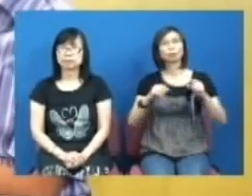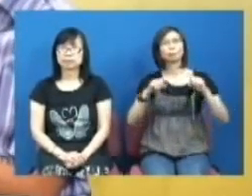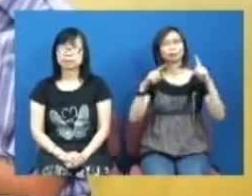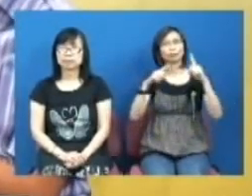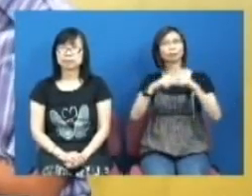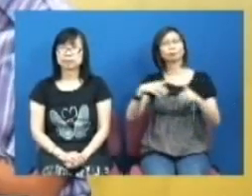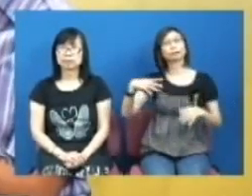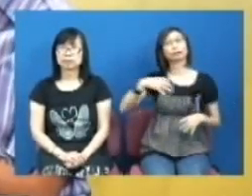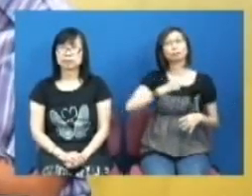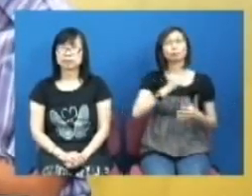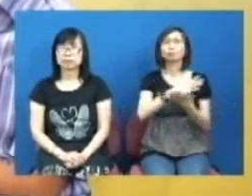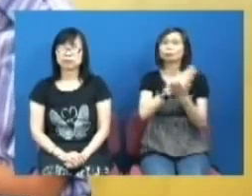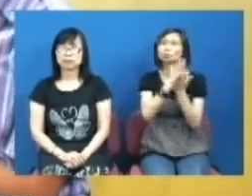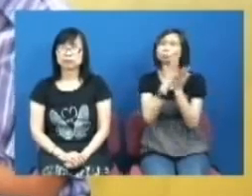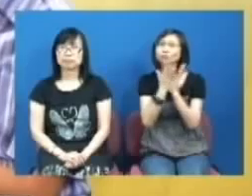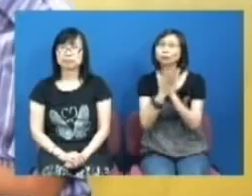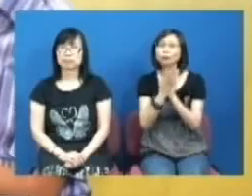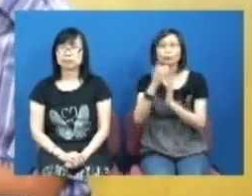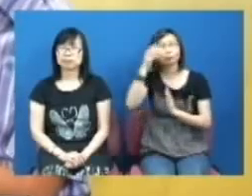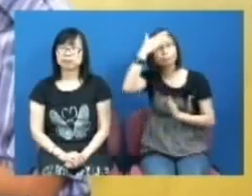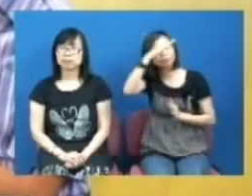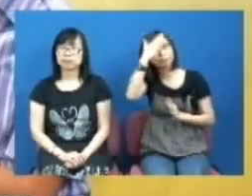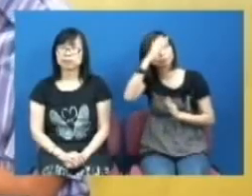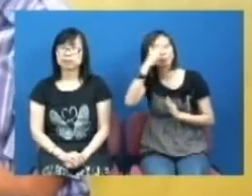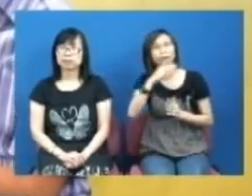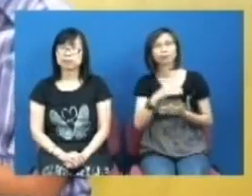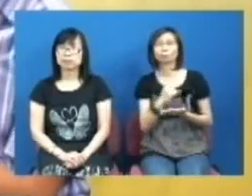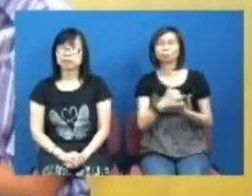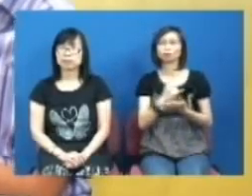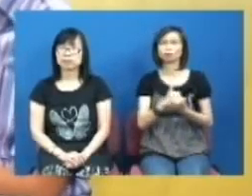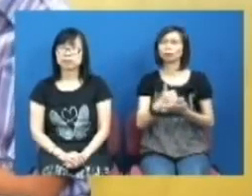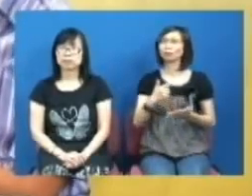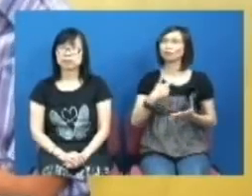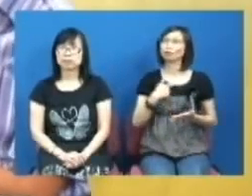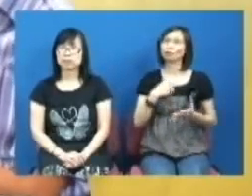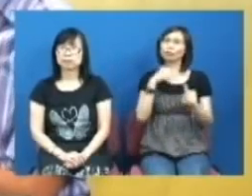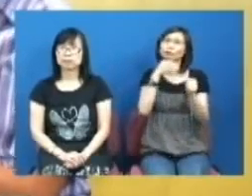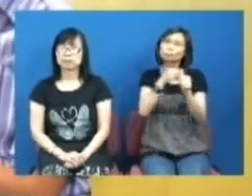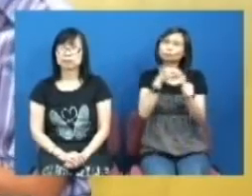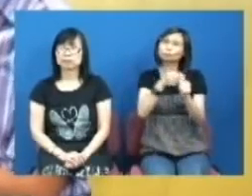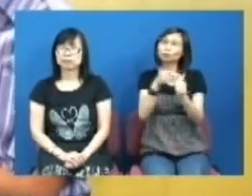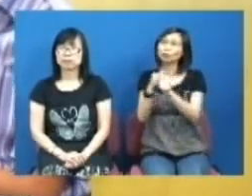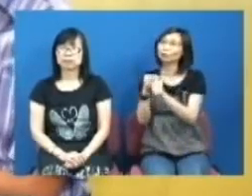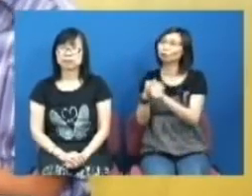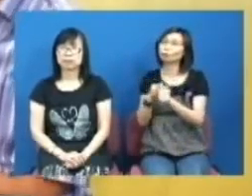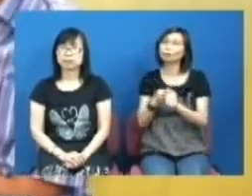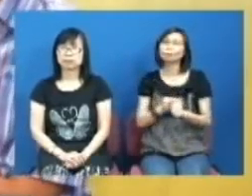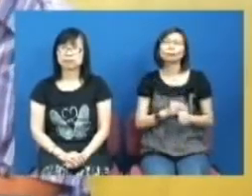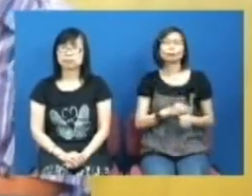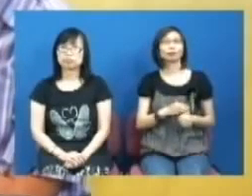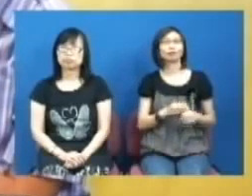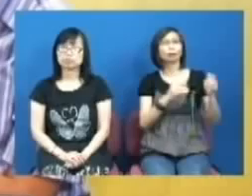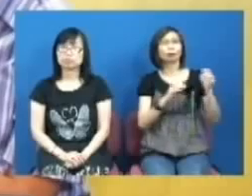命題的一些認知定位，我想作為我教這個人呢都有排去梳理的